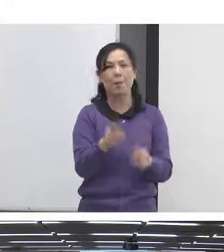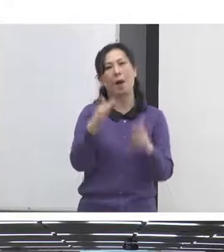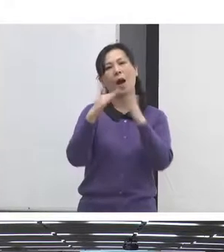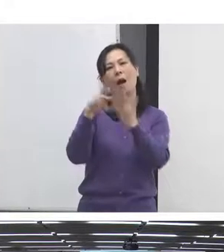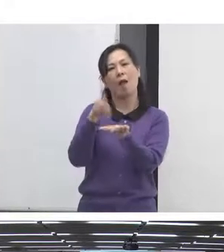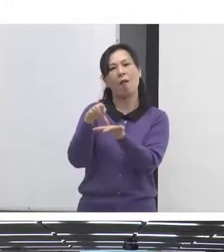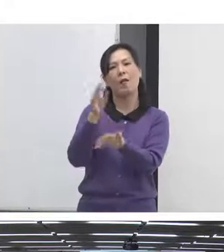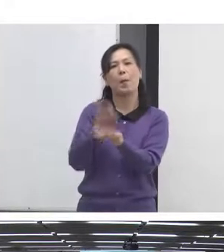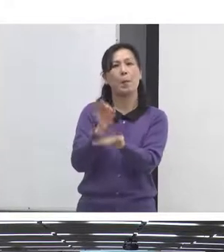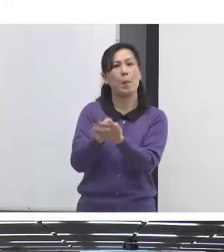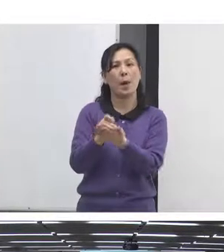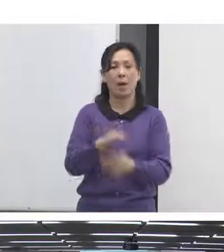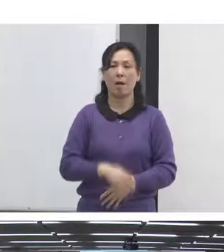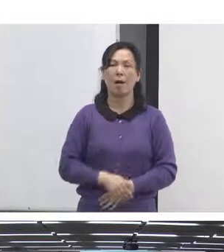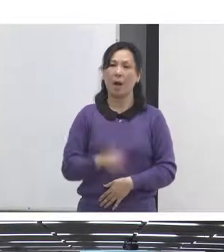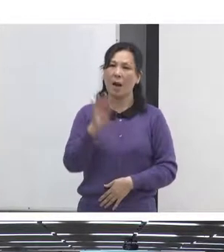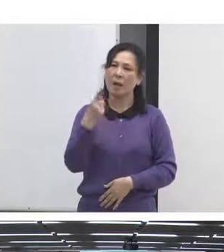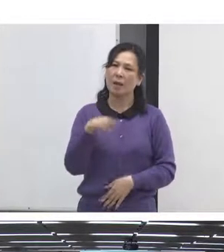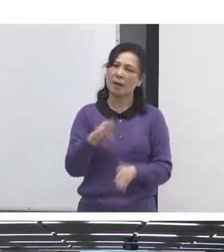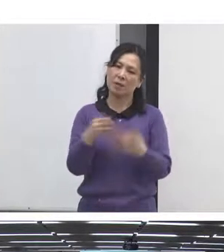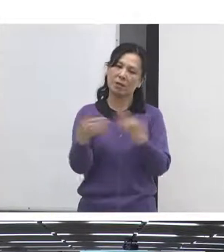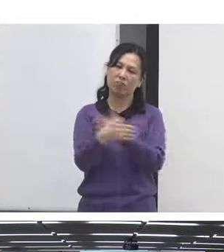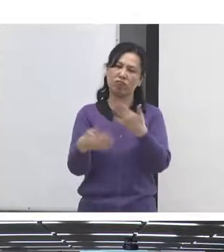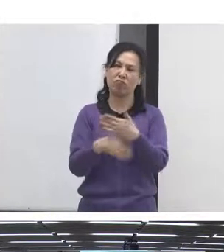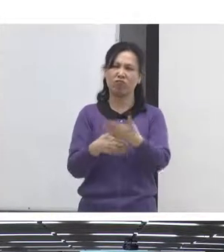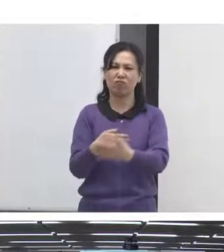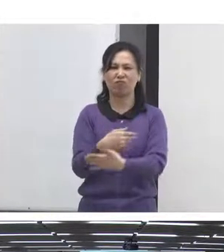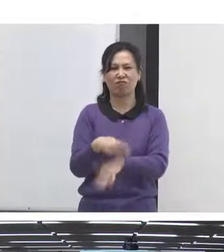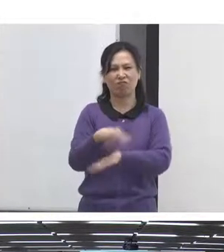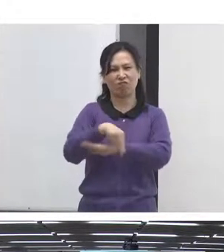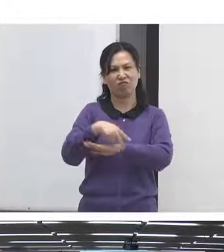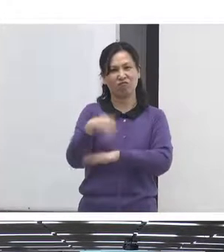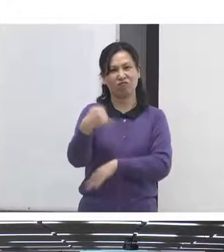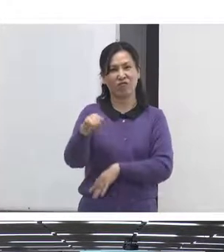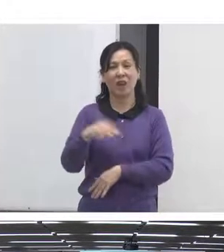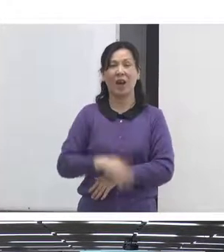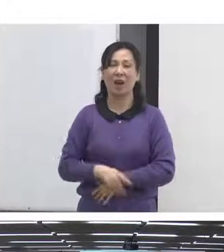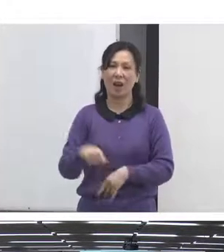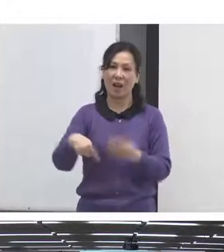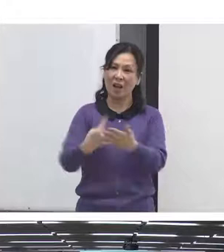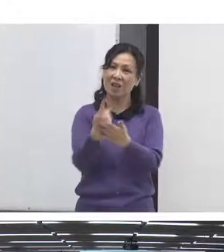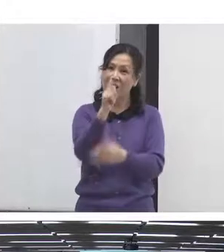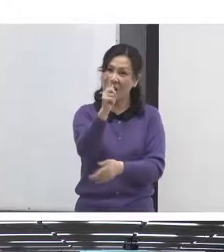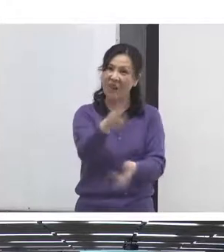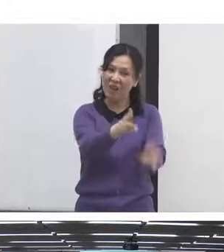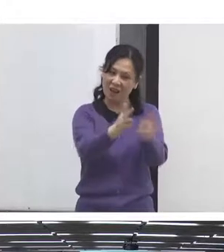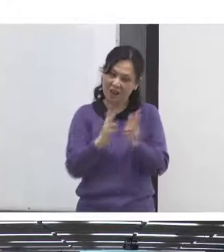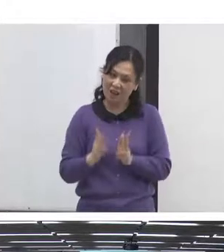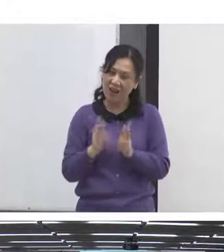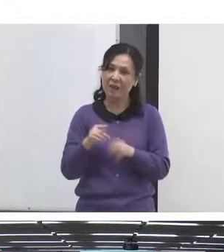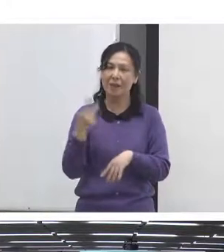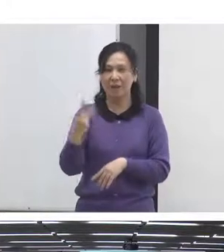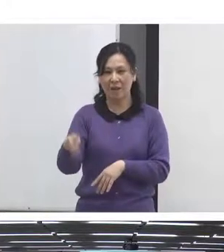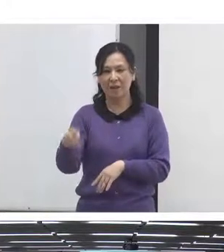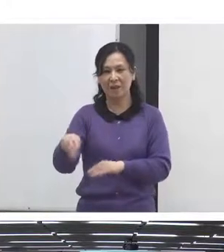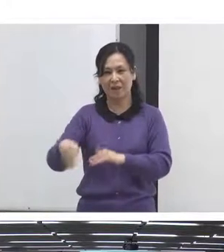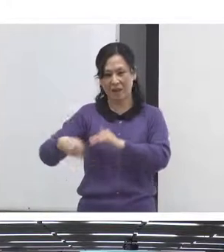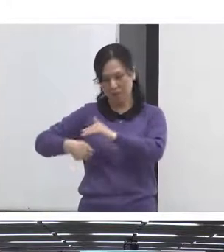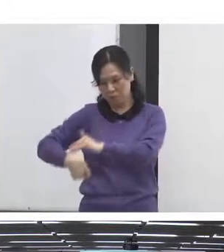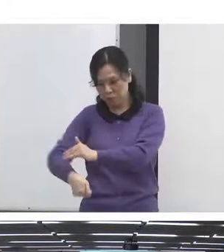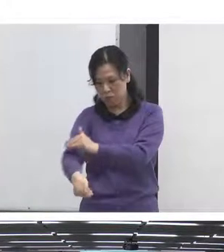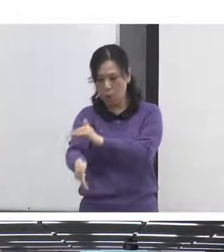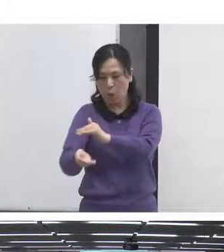因为它的这个交通的可及性比较差，所以大家可以看到就是只有一个桥，还有一个港口地底隧道从奥托拉这边过